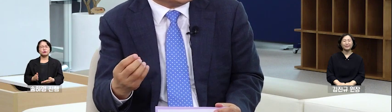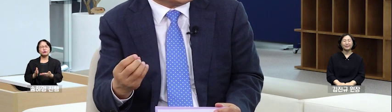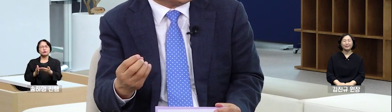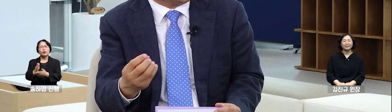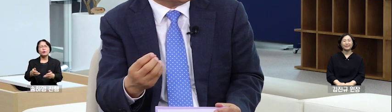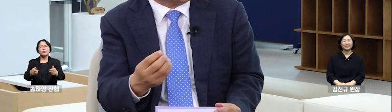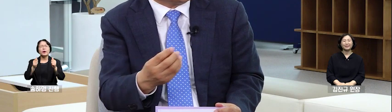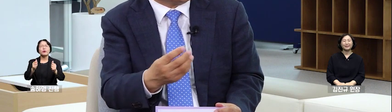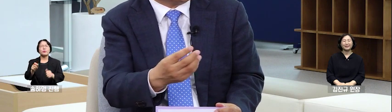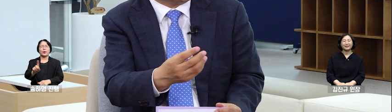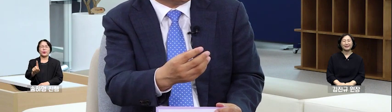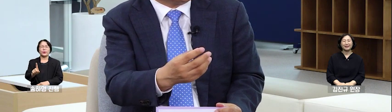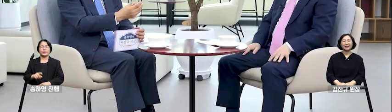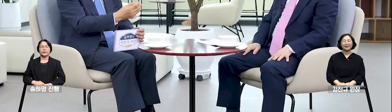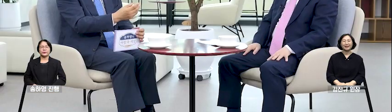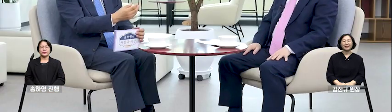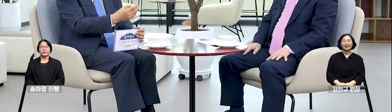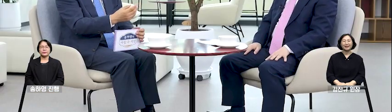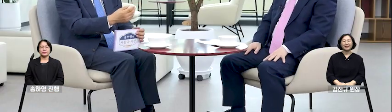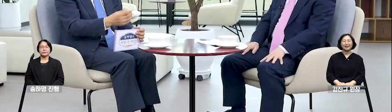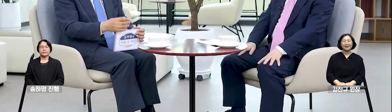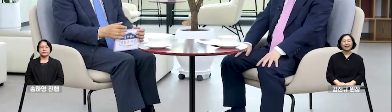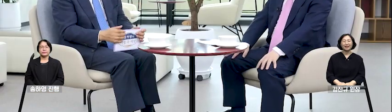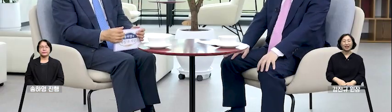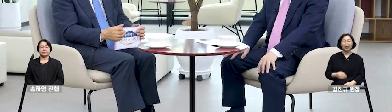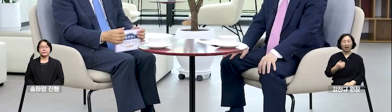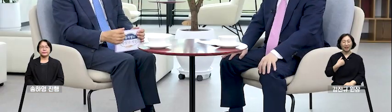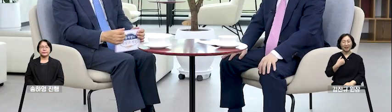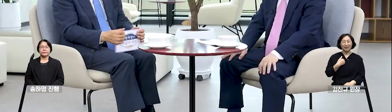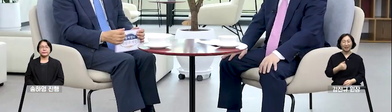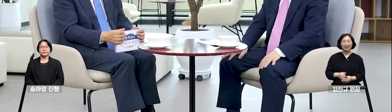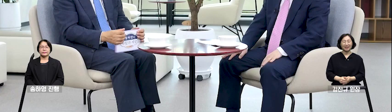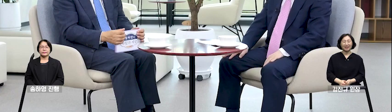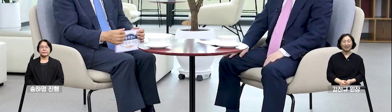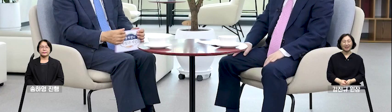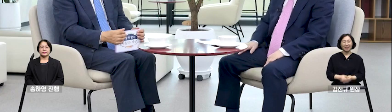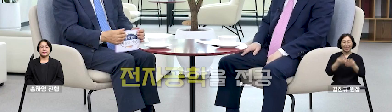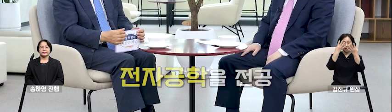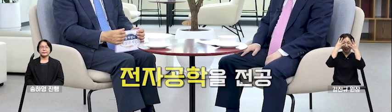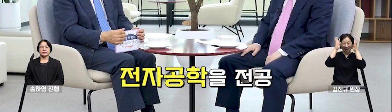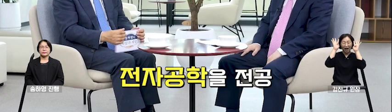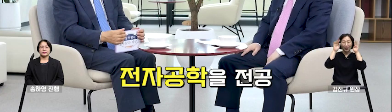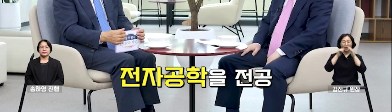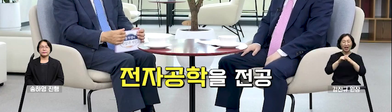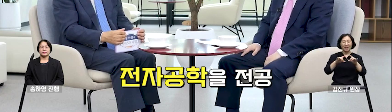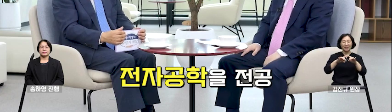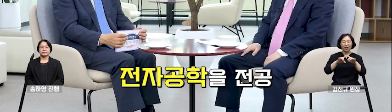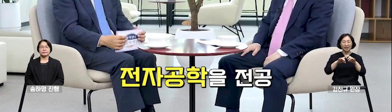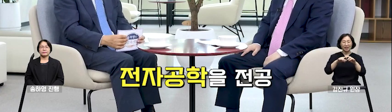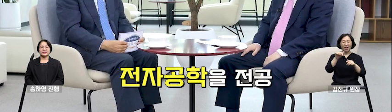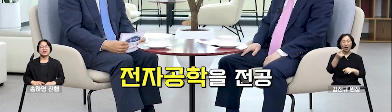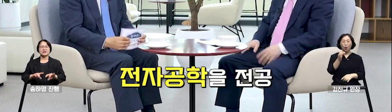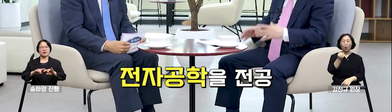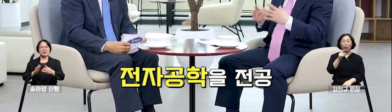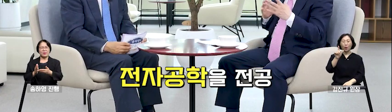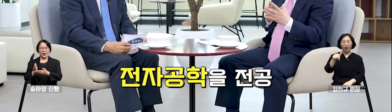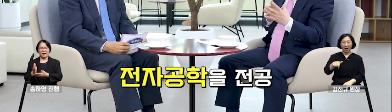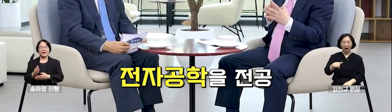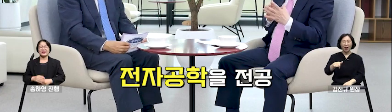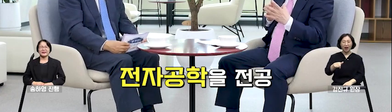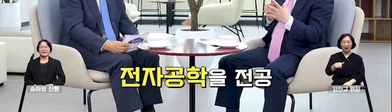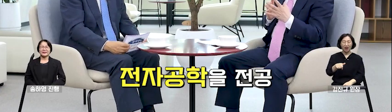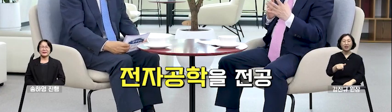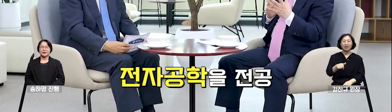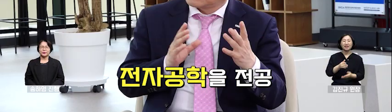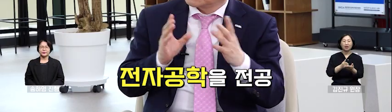해야되요 이렇게 야외에서 어떤 공아 전인지 원래 학부는 전자공학을 안했군요 언어 전자과